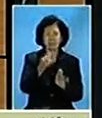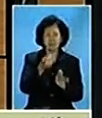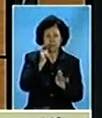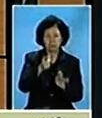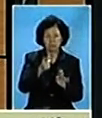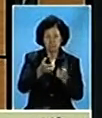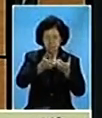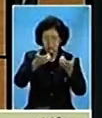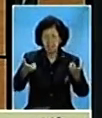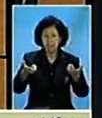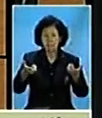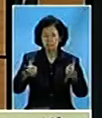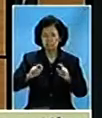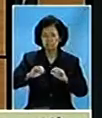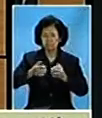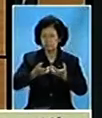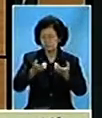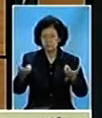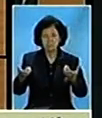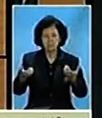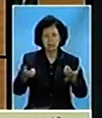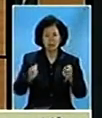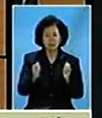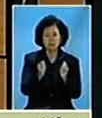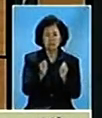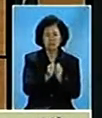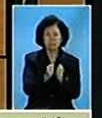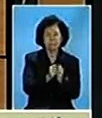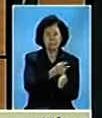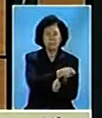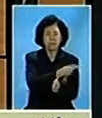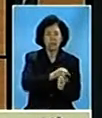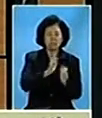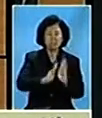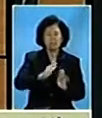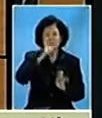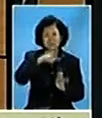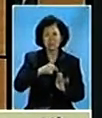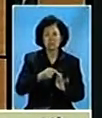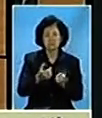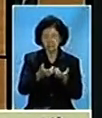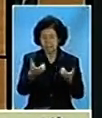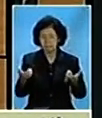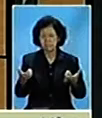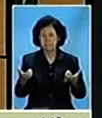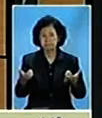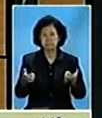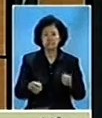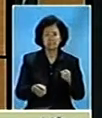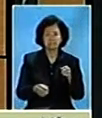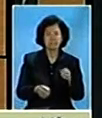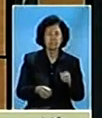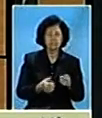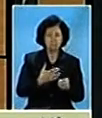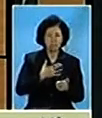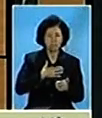จากกฎหมายของการแพทย์แผนไทยถ้าหากเป็นไปได้เนี่ยนะครับแต่อย่างไรก็ตามผมก็ยัง